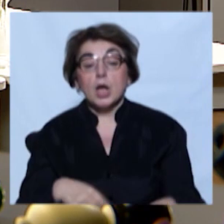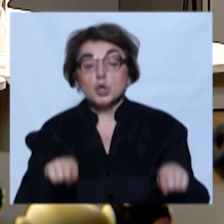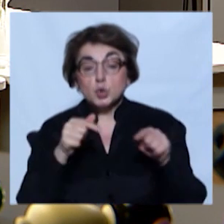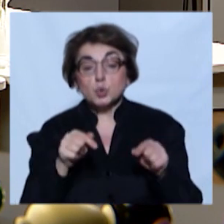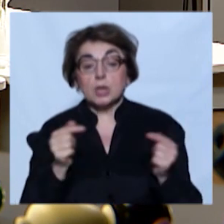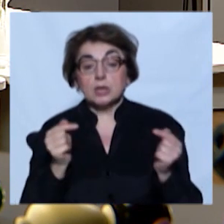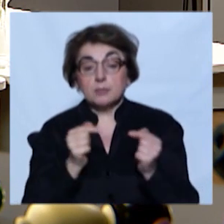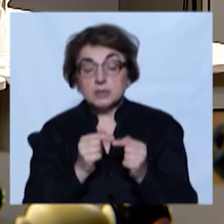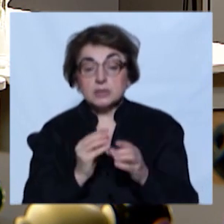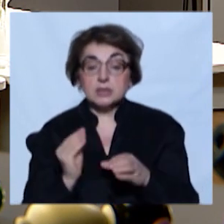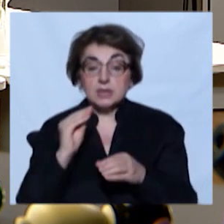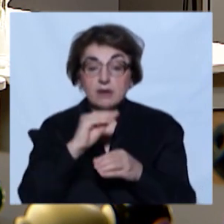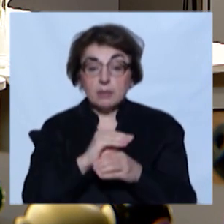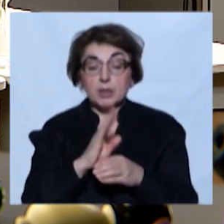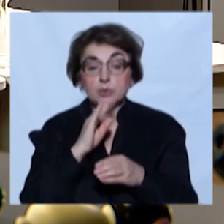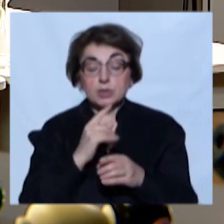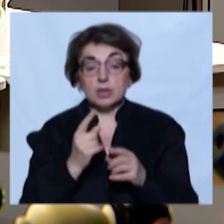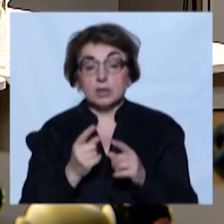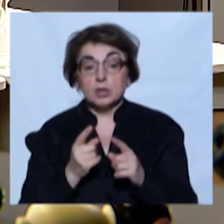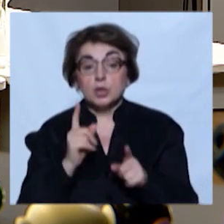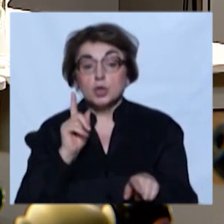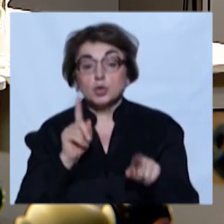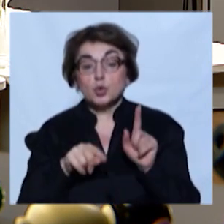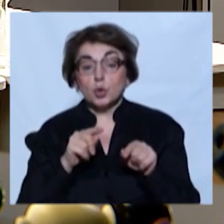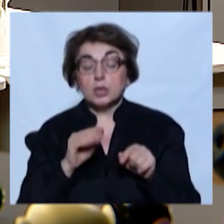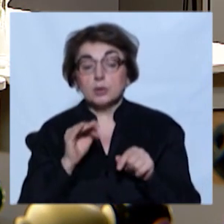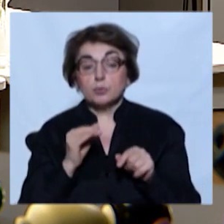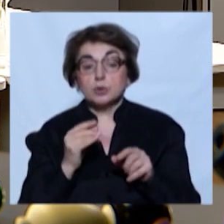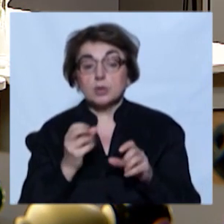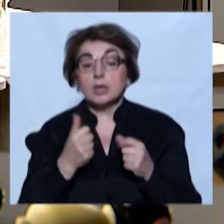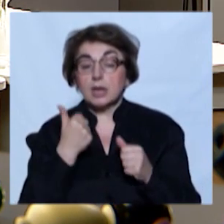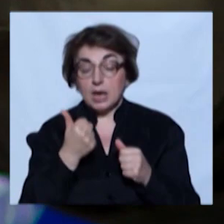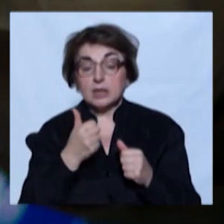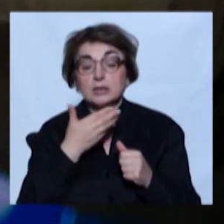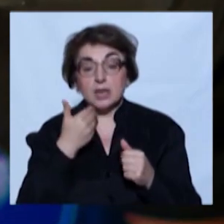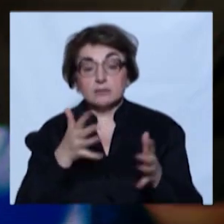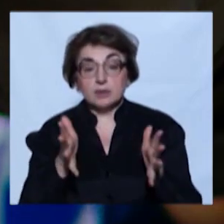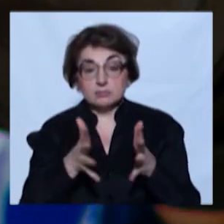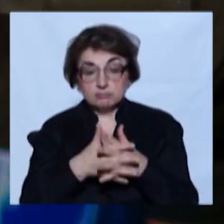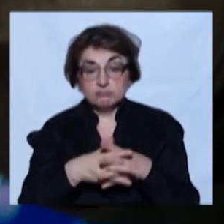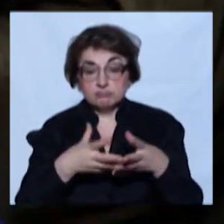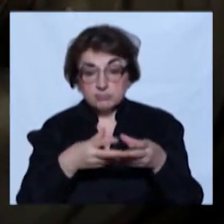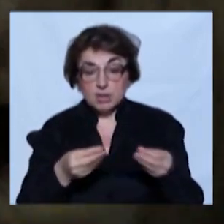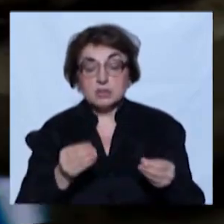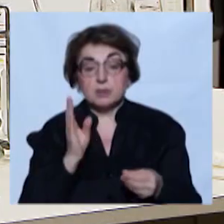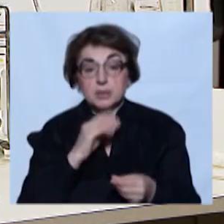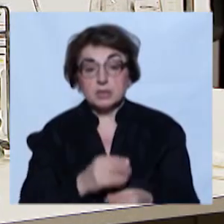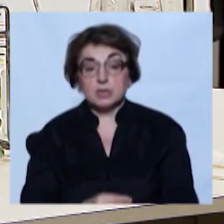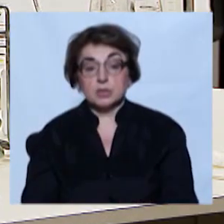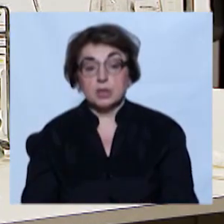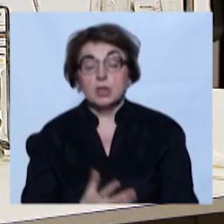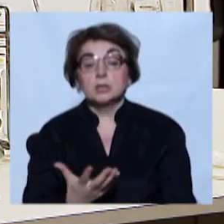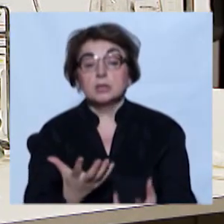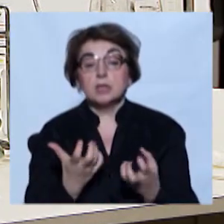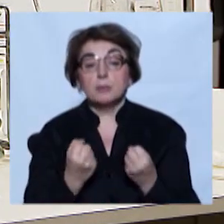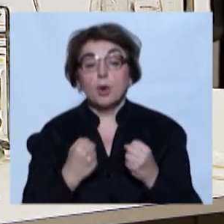დავამატოთ გამოხდილი წყალი. ანუ ზოგიერთი ფუძე ოქსიდი კარგად იხსნება წყალში და